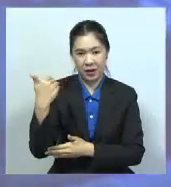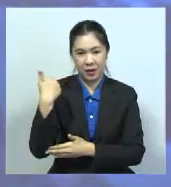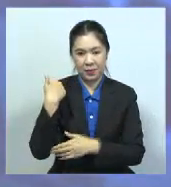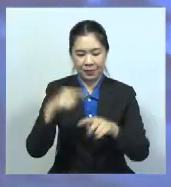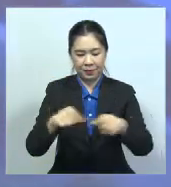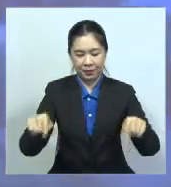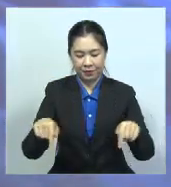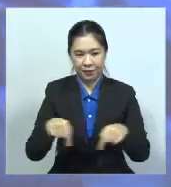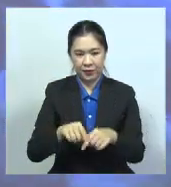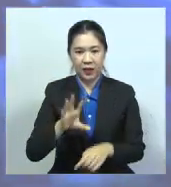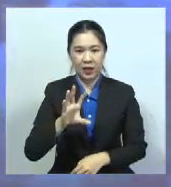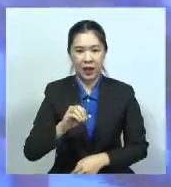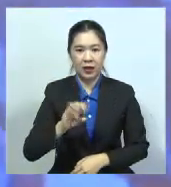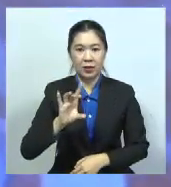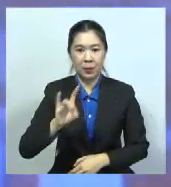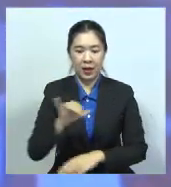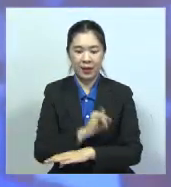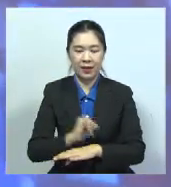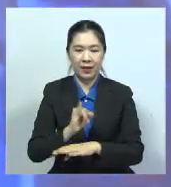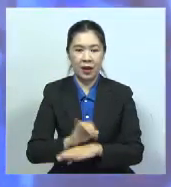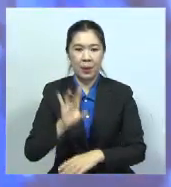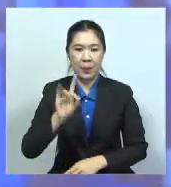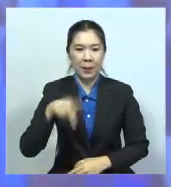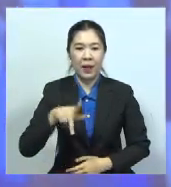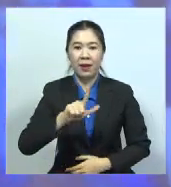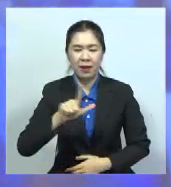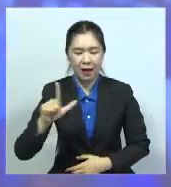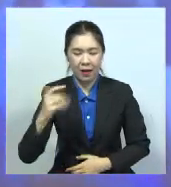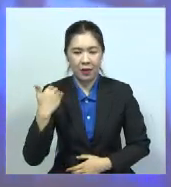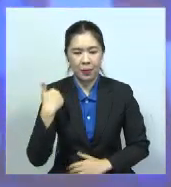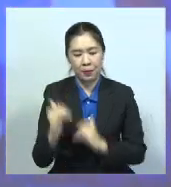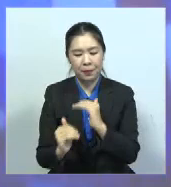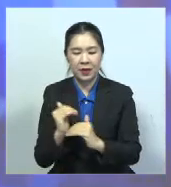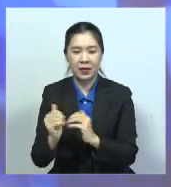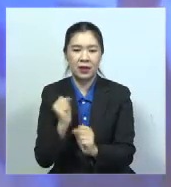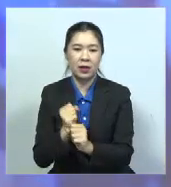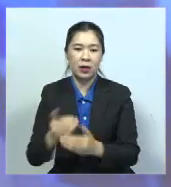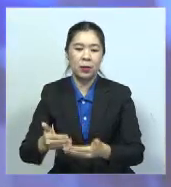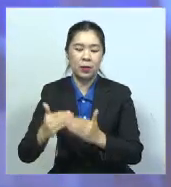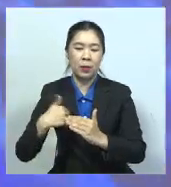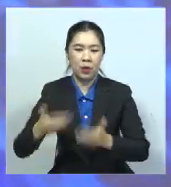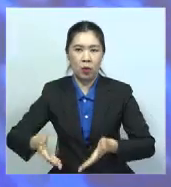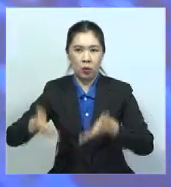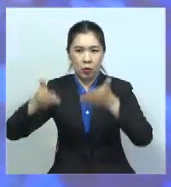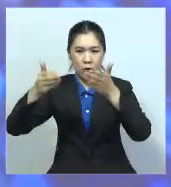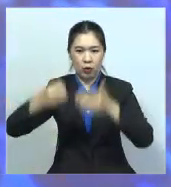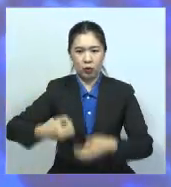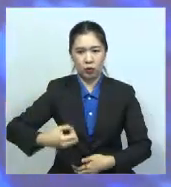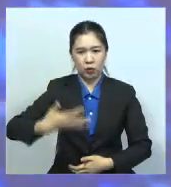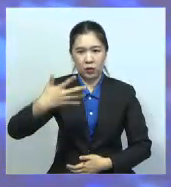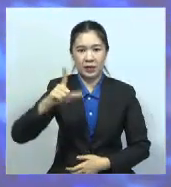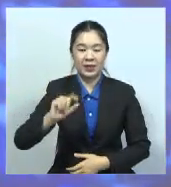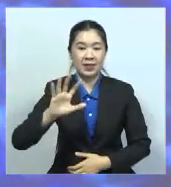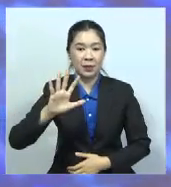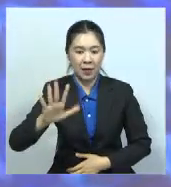ได้นำพื้นที่รวมกว่า58ไร่มูลค่ากว่า 8,000 ล้านบาทซึ่งมาพัฒนาสร้างเป็นคอนโดสูง25ชั้นข